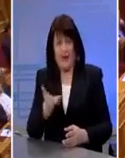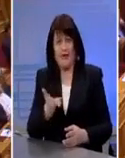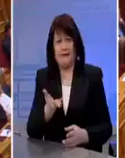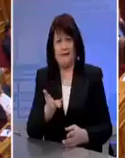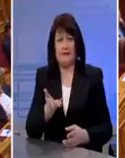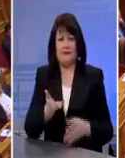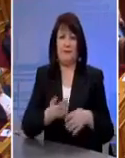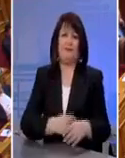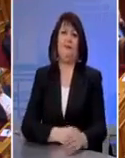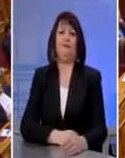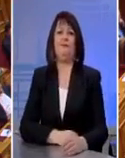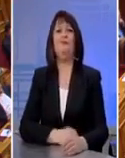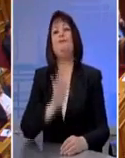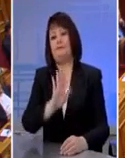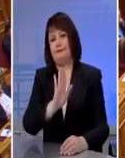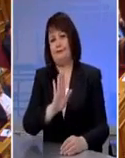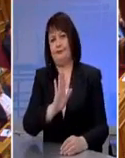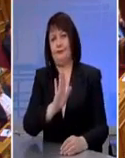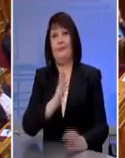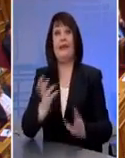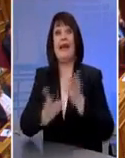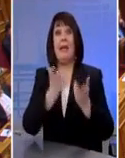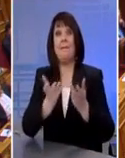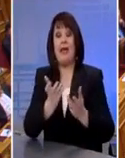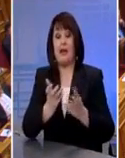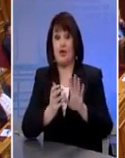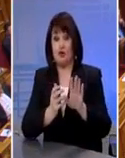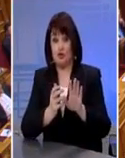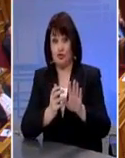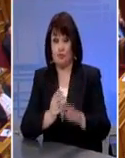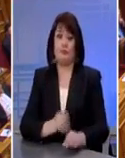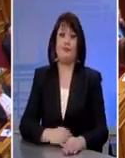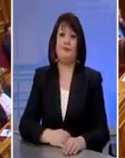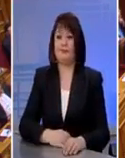Λοιπόν. Ακούστε, ο κύριος Καμένος που είναι εδώ, όχι ο Καμένος,